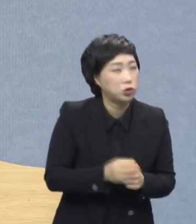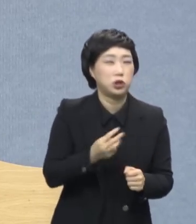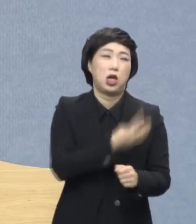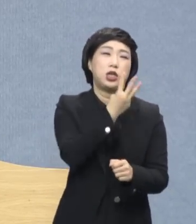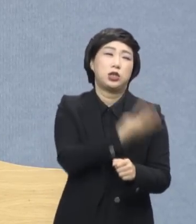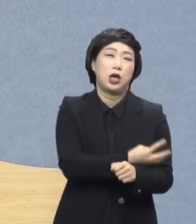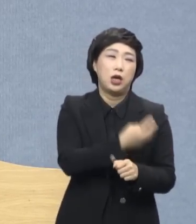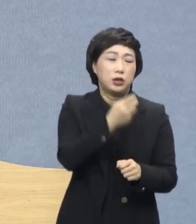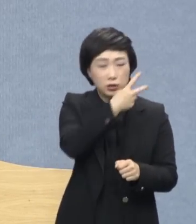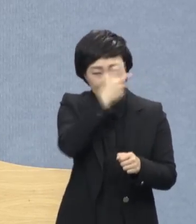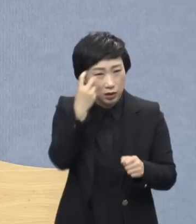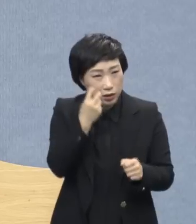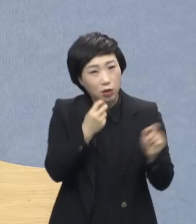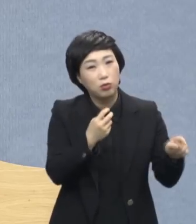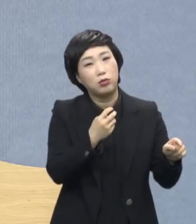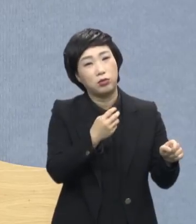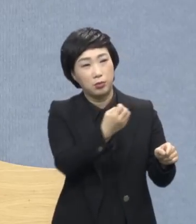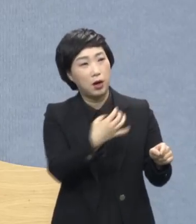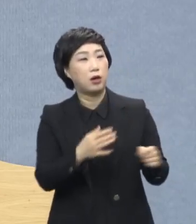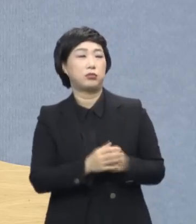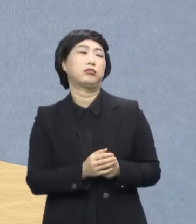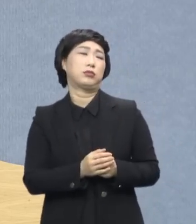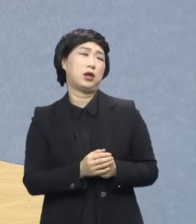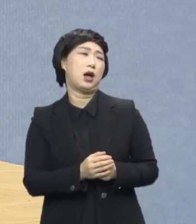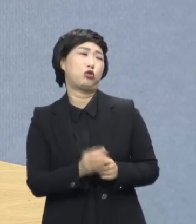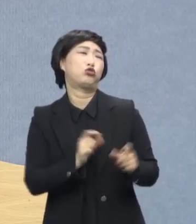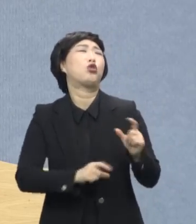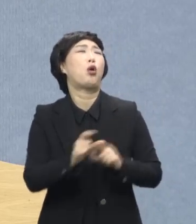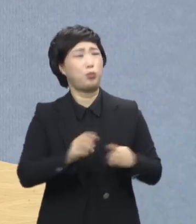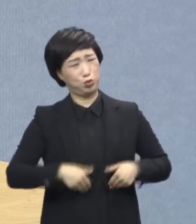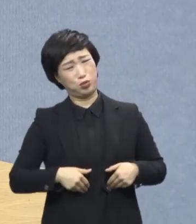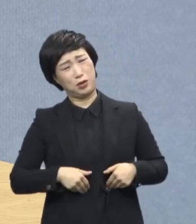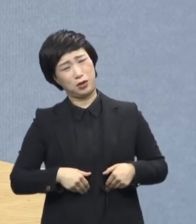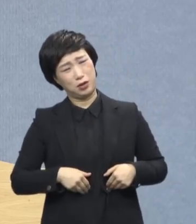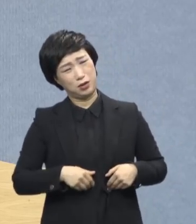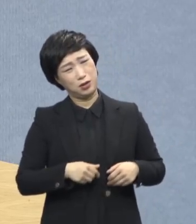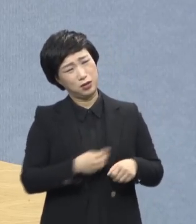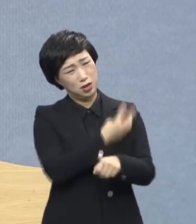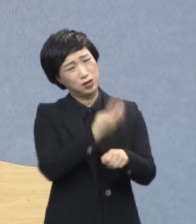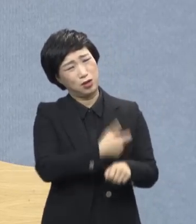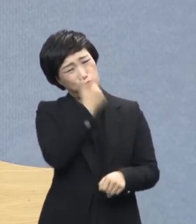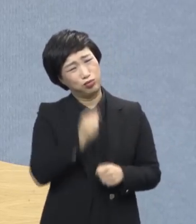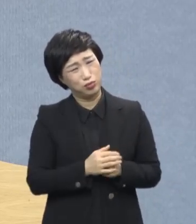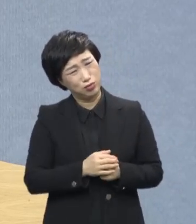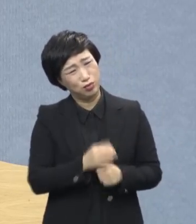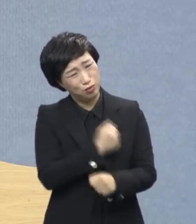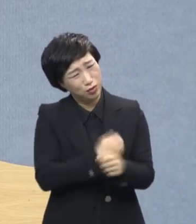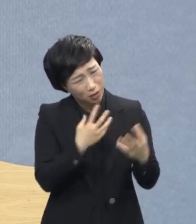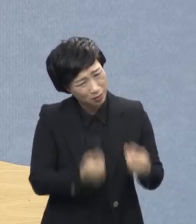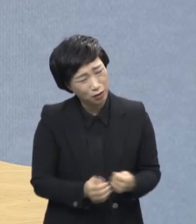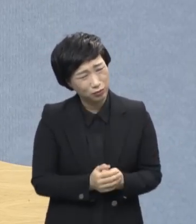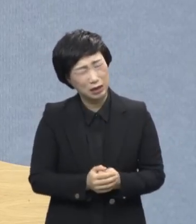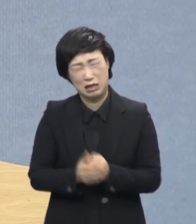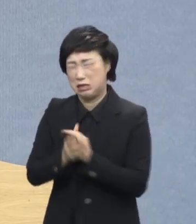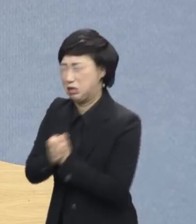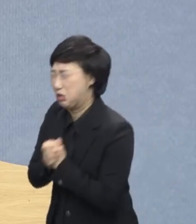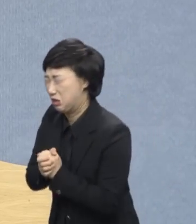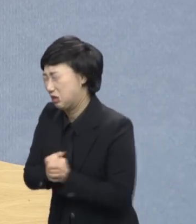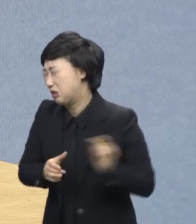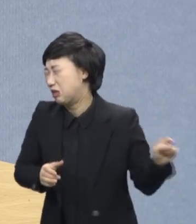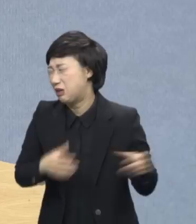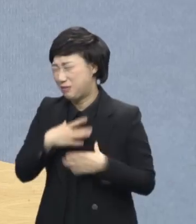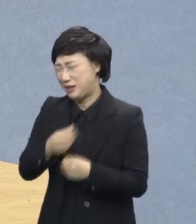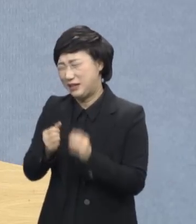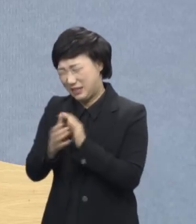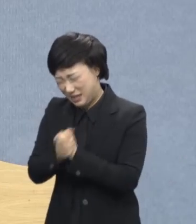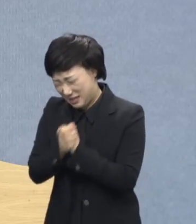3시간 잤습니다. 조금 더 자야 되는데 힘들겠다. 쭉 잠 좀 더 자게